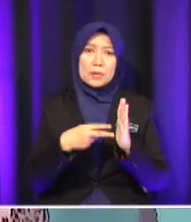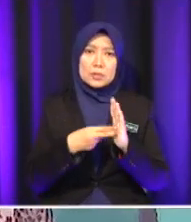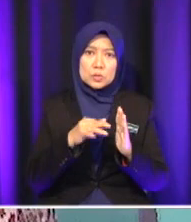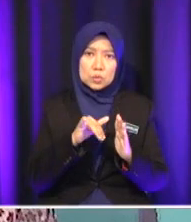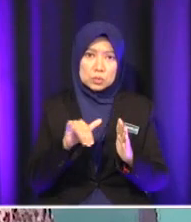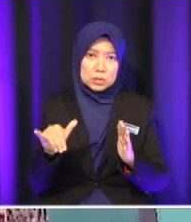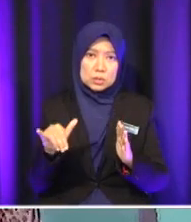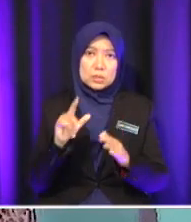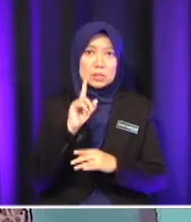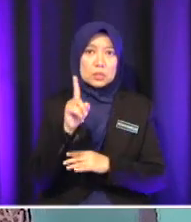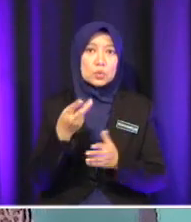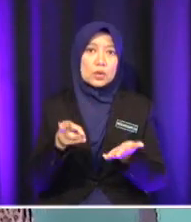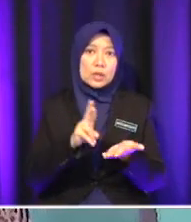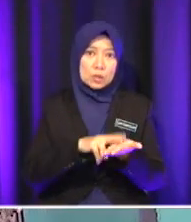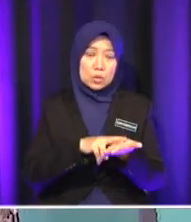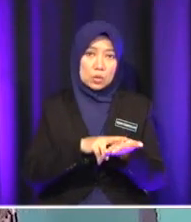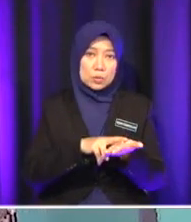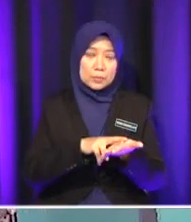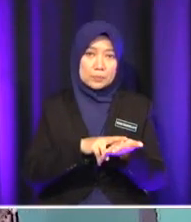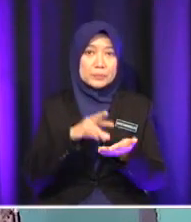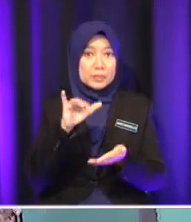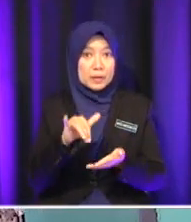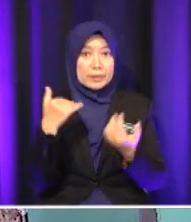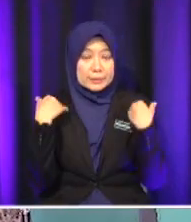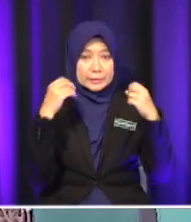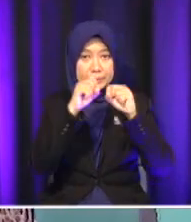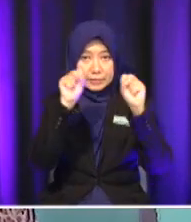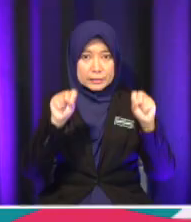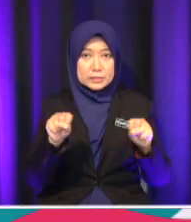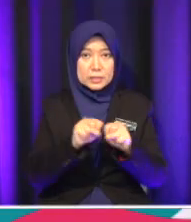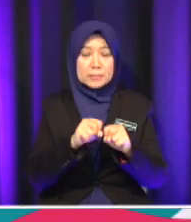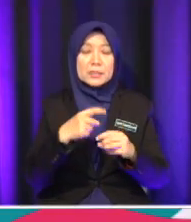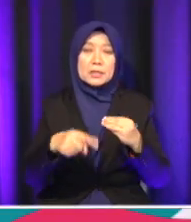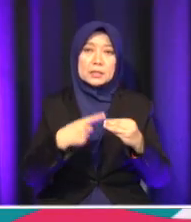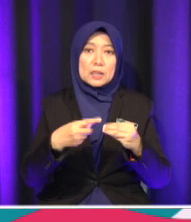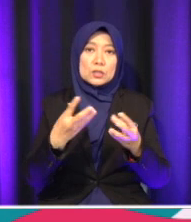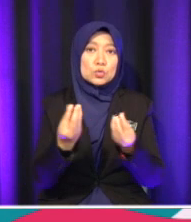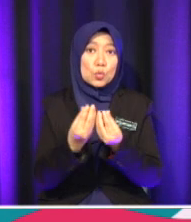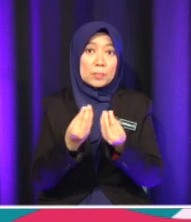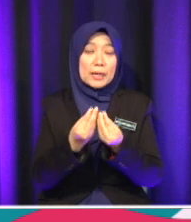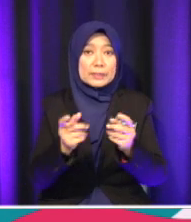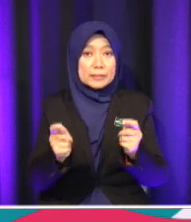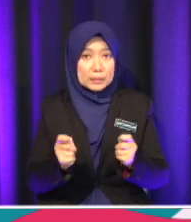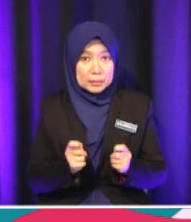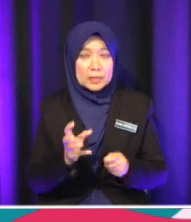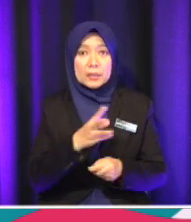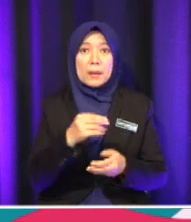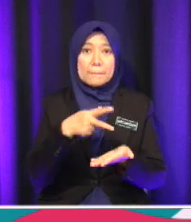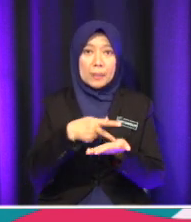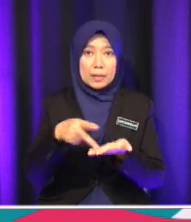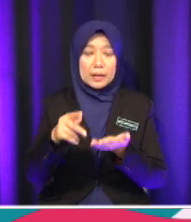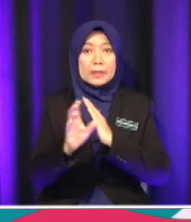satu record sistem matic tentang jumlah penerimaan dan jumlah pembayaran keuangan sebuah negara